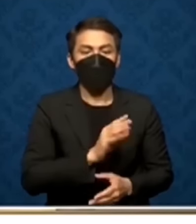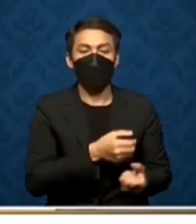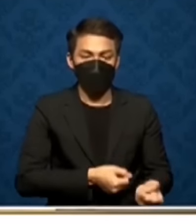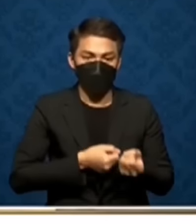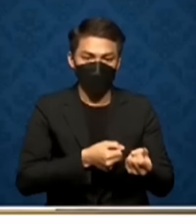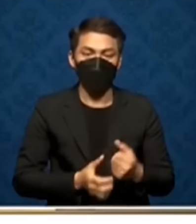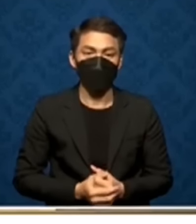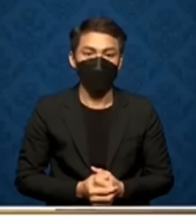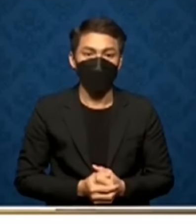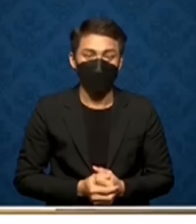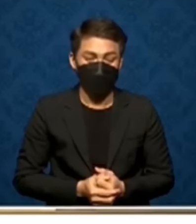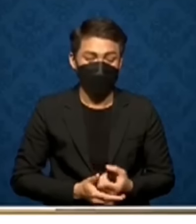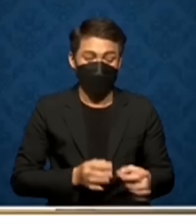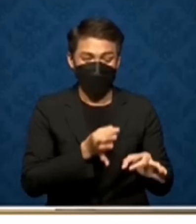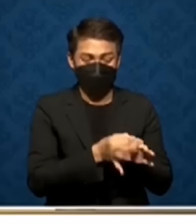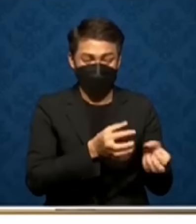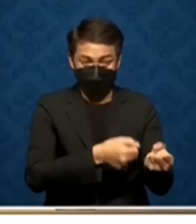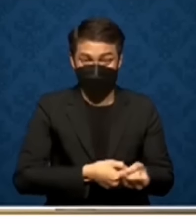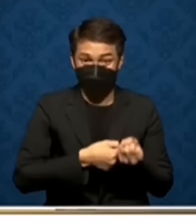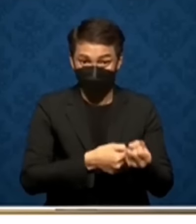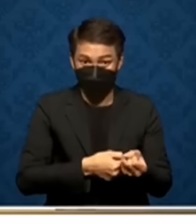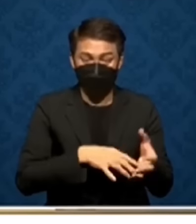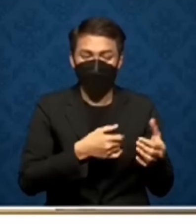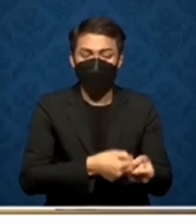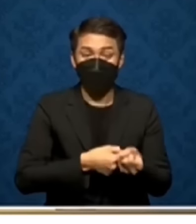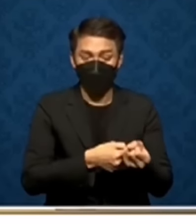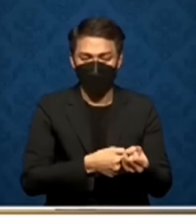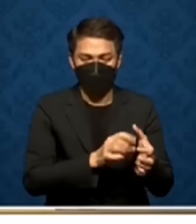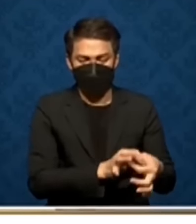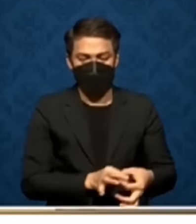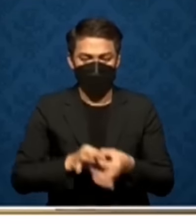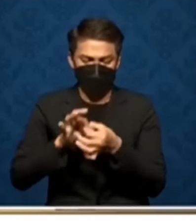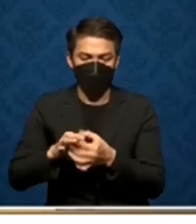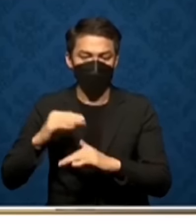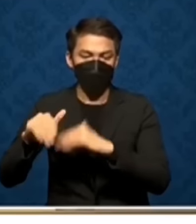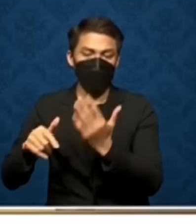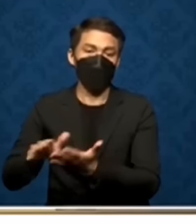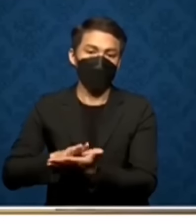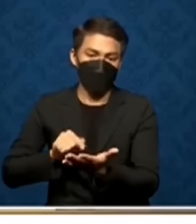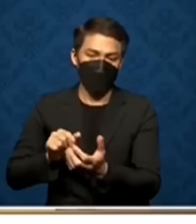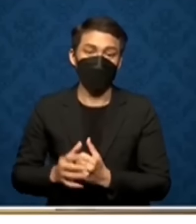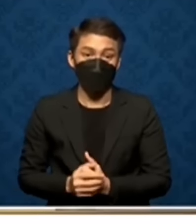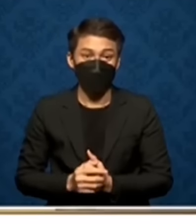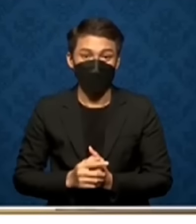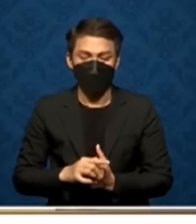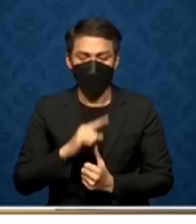ตรกรคือยุ้งฉางของประเทศที่ไหนมีที่ดินถ้าคนไปทำประโยชน์ในที่ดินมันก็